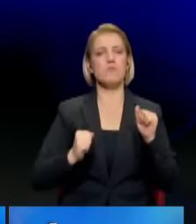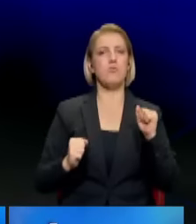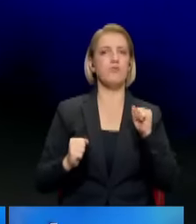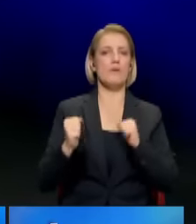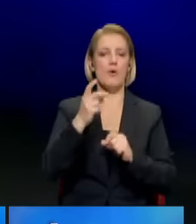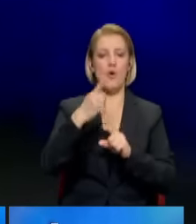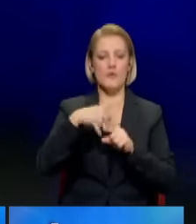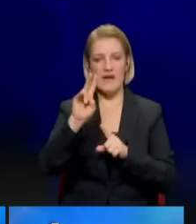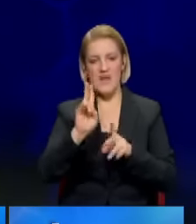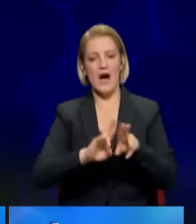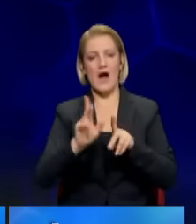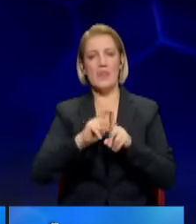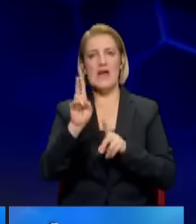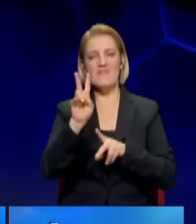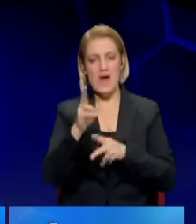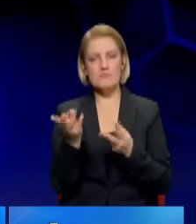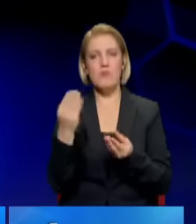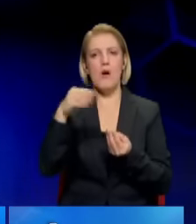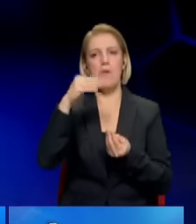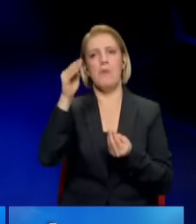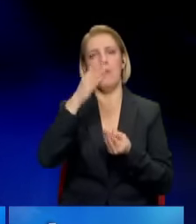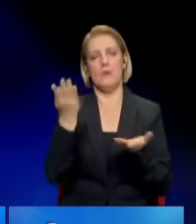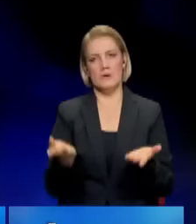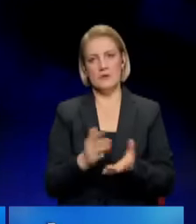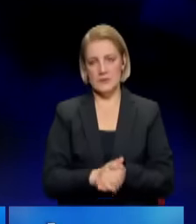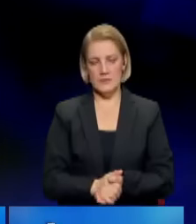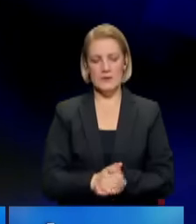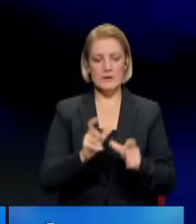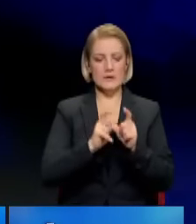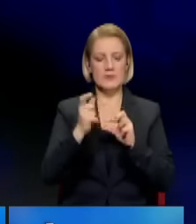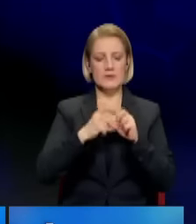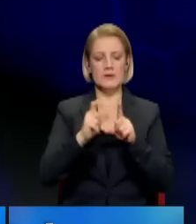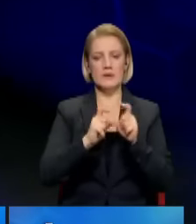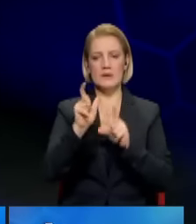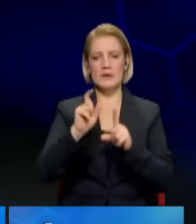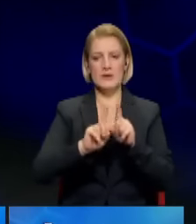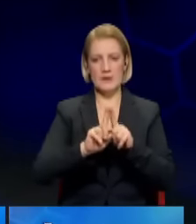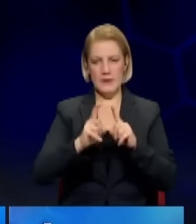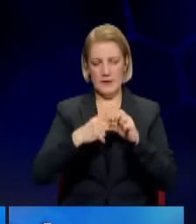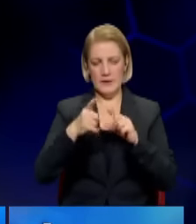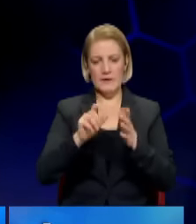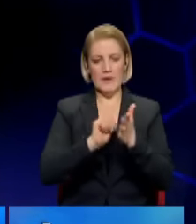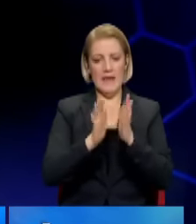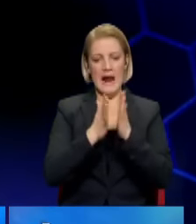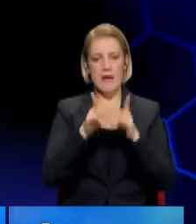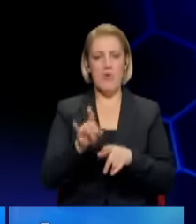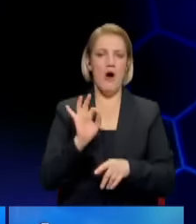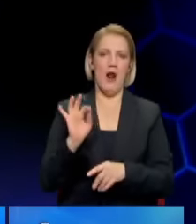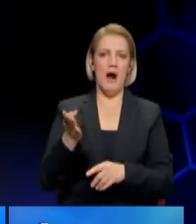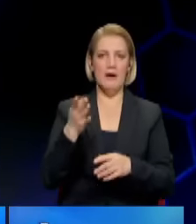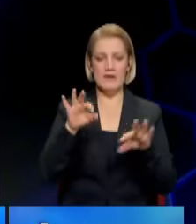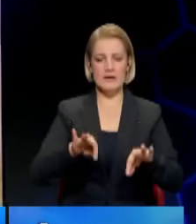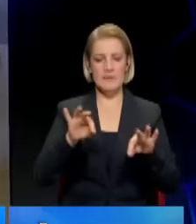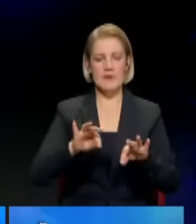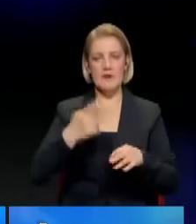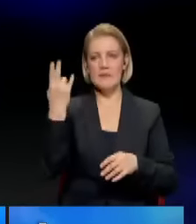ÖTV'ler, KDV'lerle, zamlarla birlikte uçmaz demiş. Gırgır dergisinden Ergin Asyalı'nın çizgileri bu şekildeydi. Şimdi